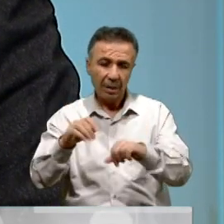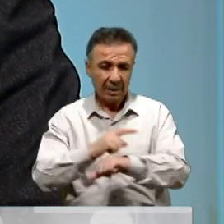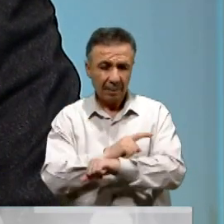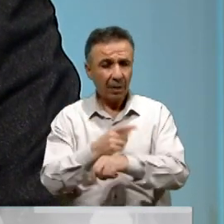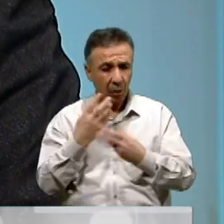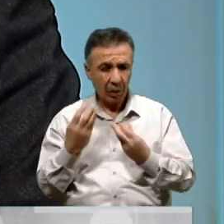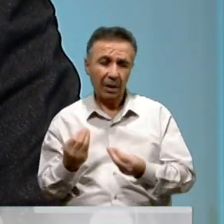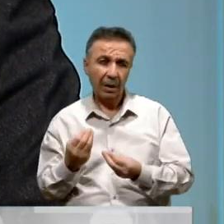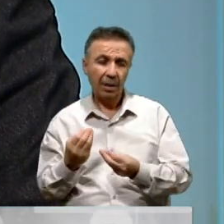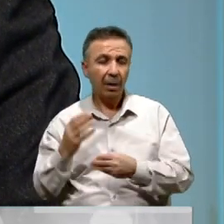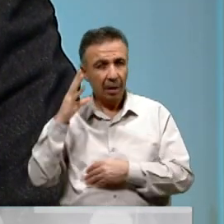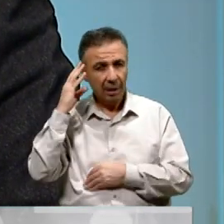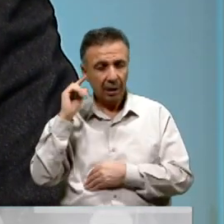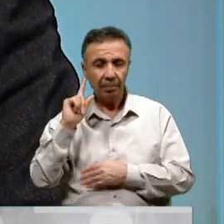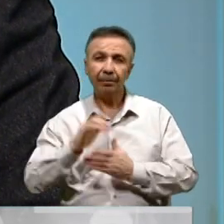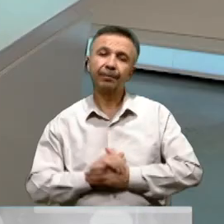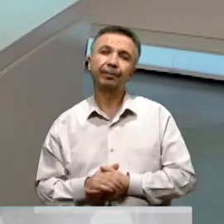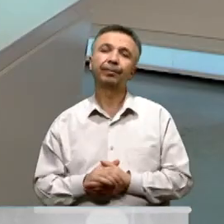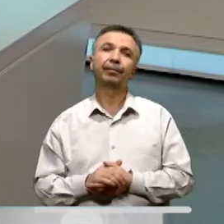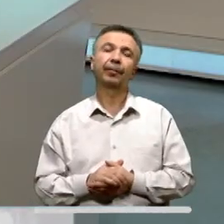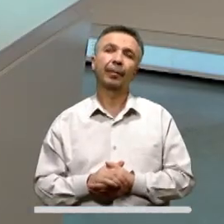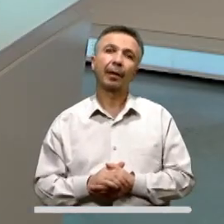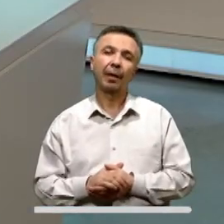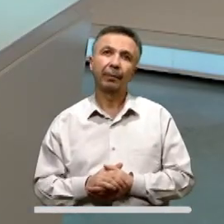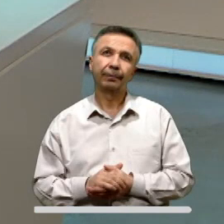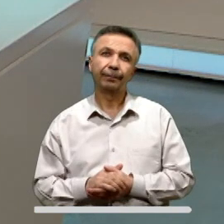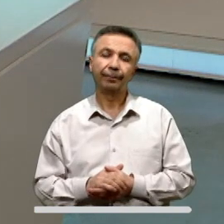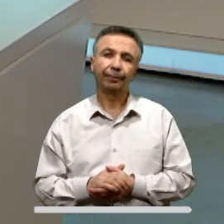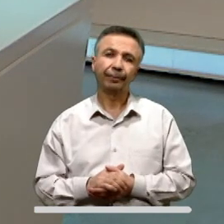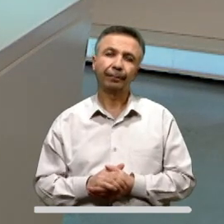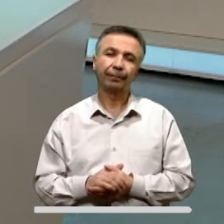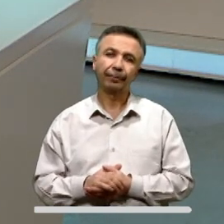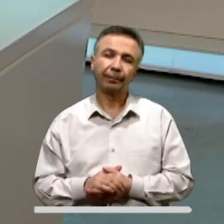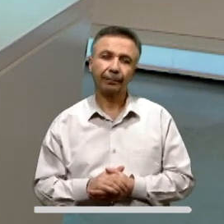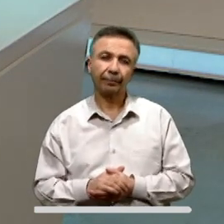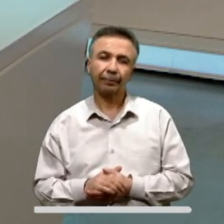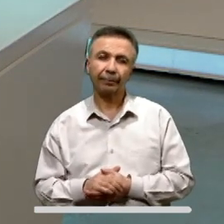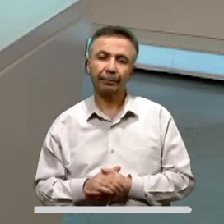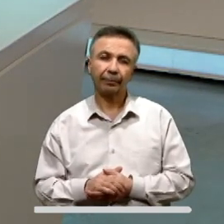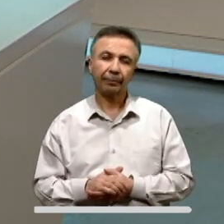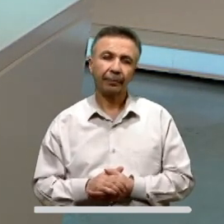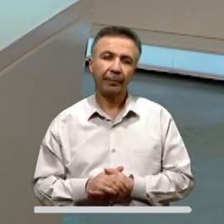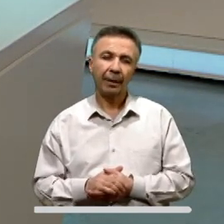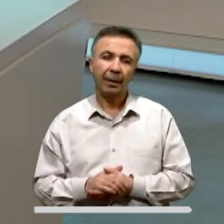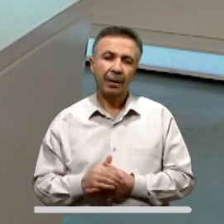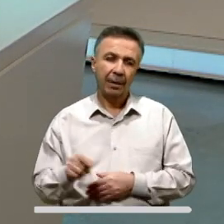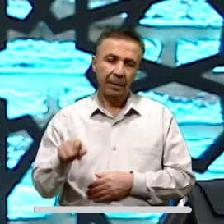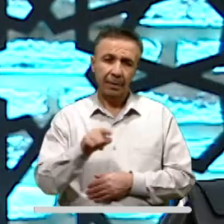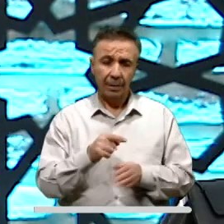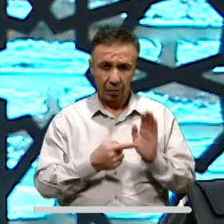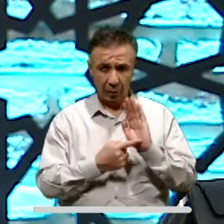diye inşallah ifade etmek istiyorum. İnşallah hocam. Teşekkür ederiz. Sizin gösterdiğiniz yol, çizdiğiniz hedef